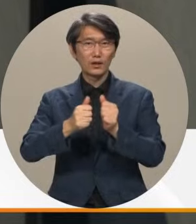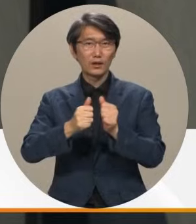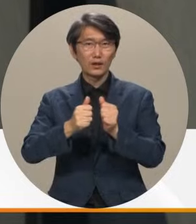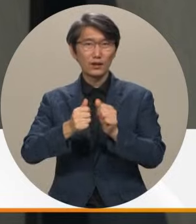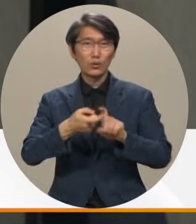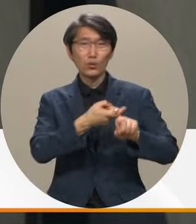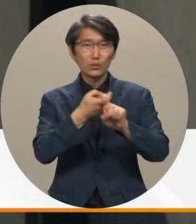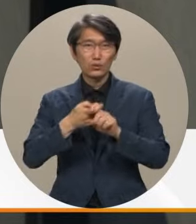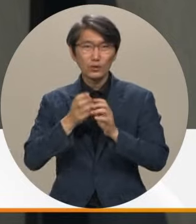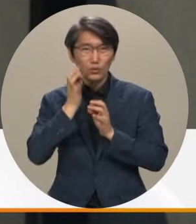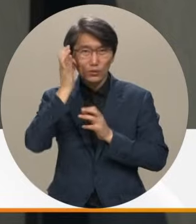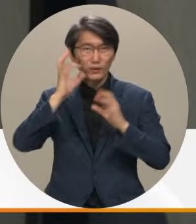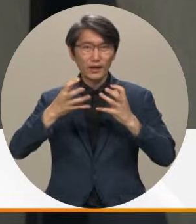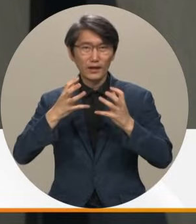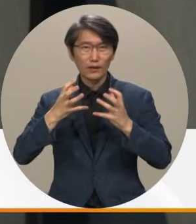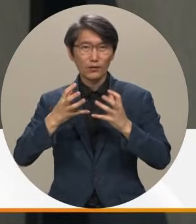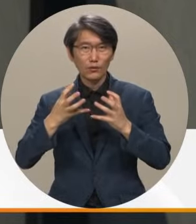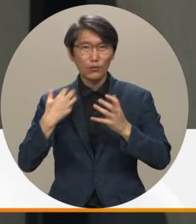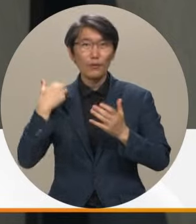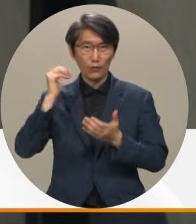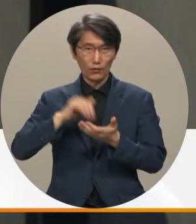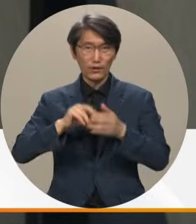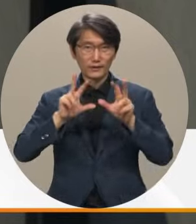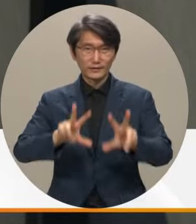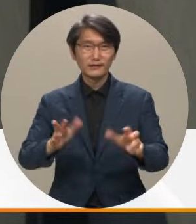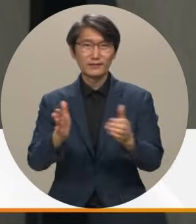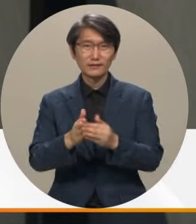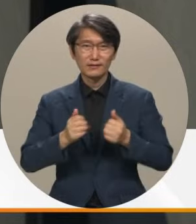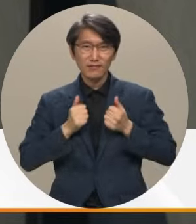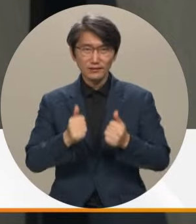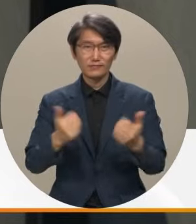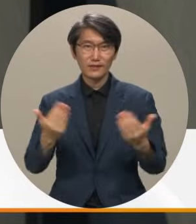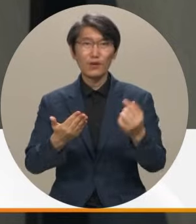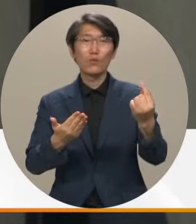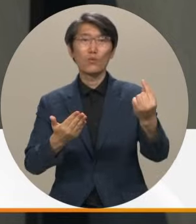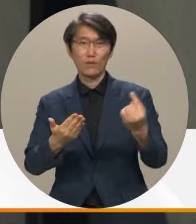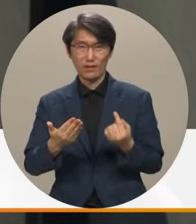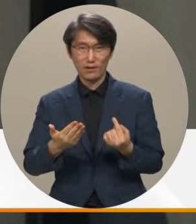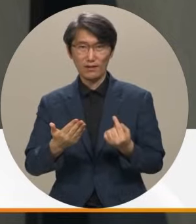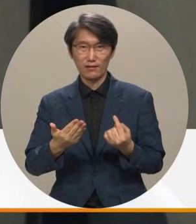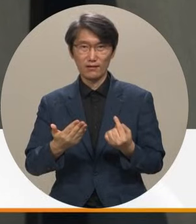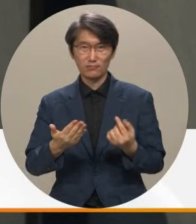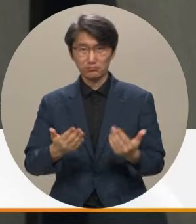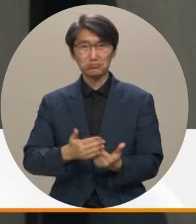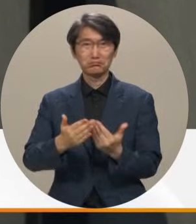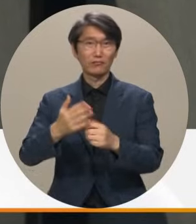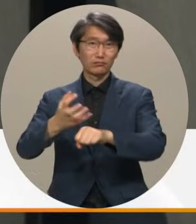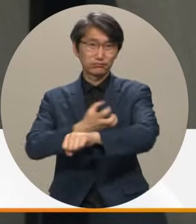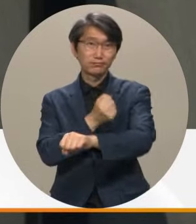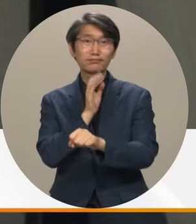노력으로 나라를 되찾고 지금까지 이제 열심히 일을 해서 선진국으로 오지 않았습니까?